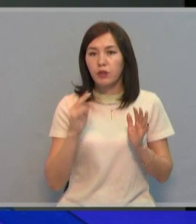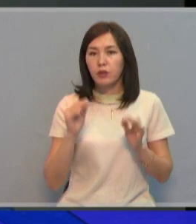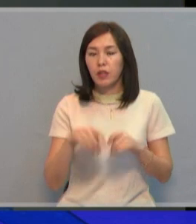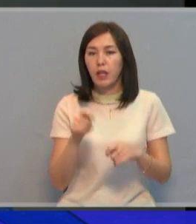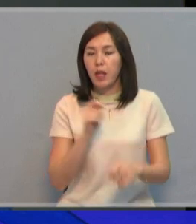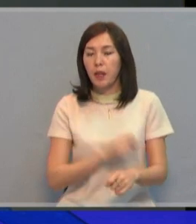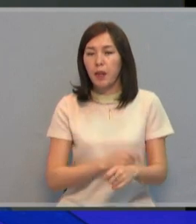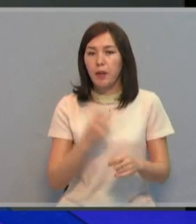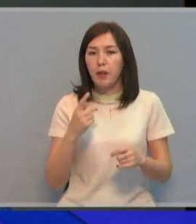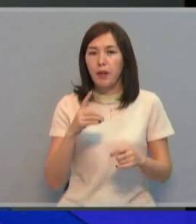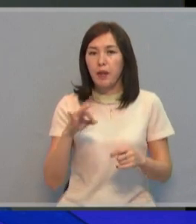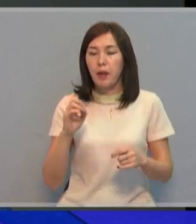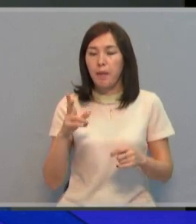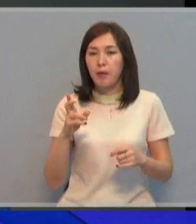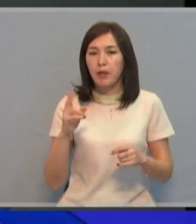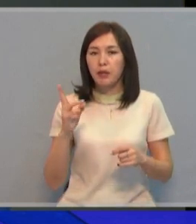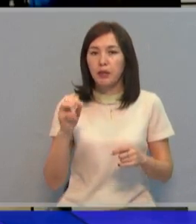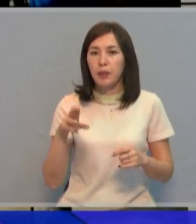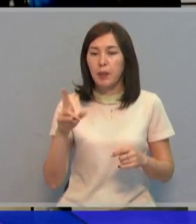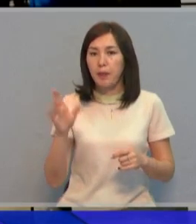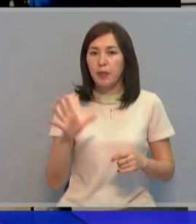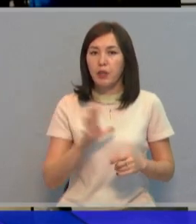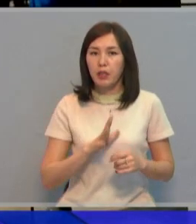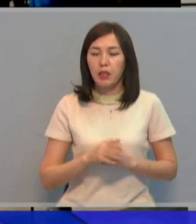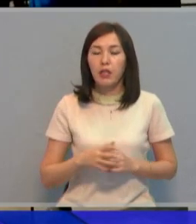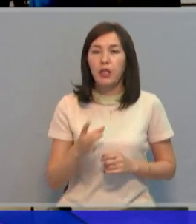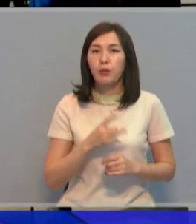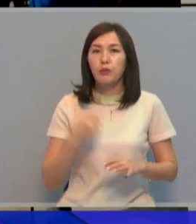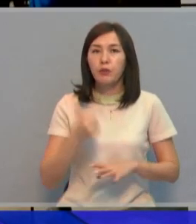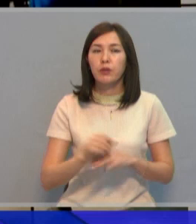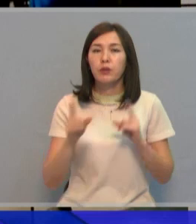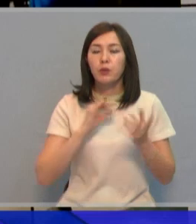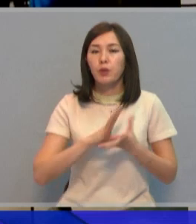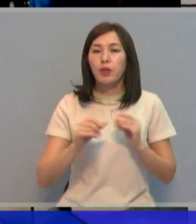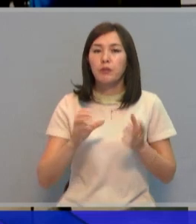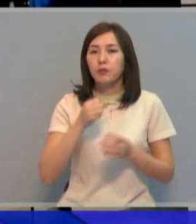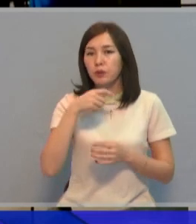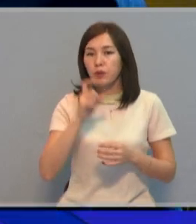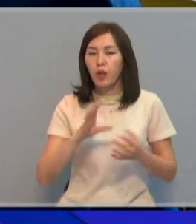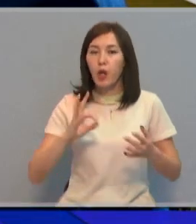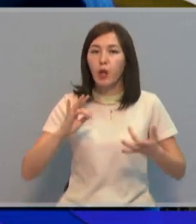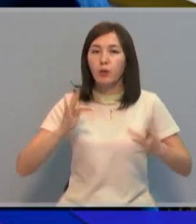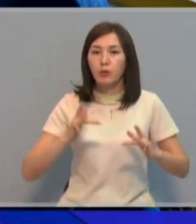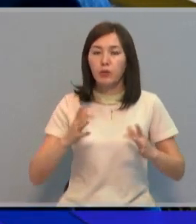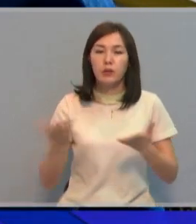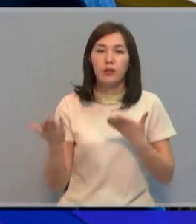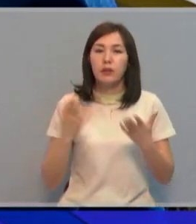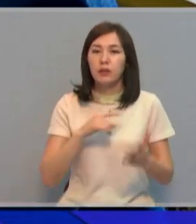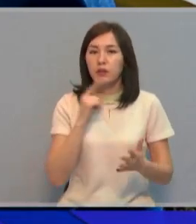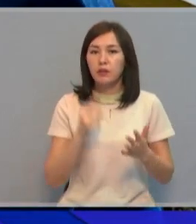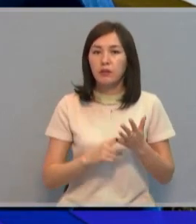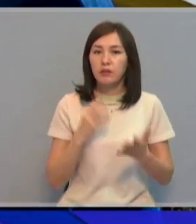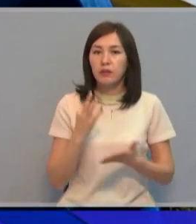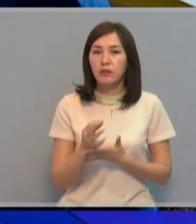желі, 1 дана РП және 24 КТП орнатылды. Аудан әкімі жиын барысында журналистер мен әлеуметтік желілерге келіп түскен